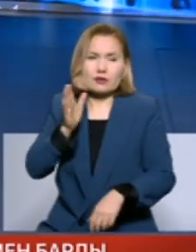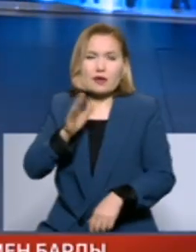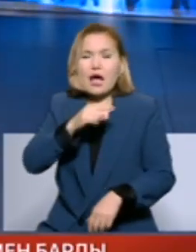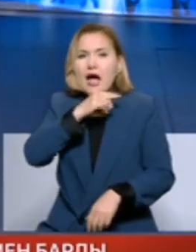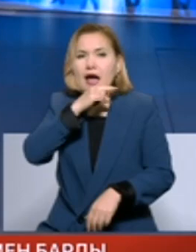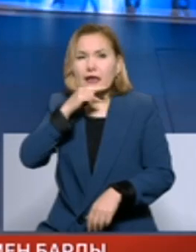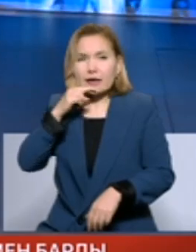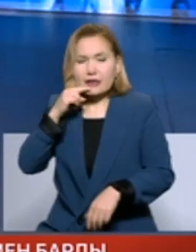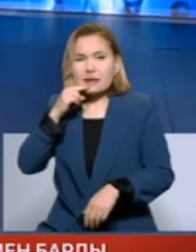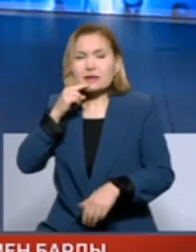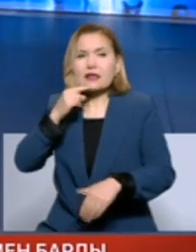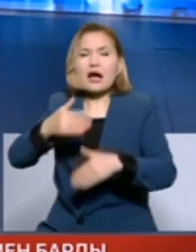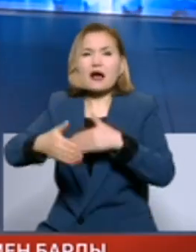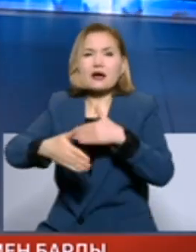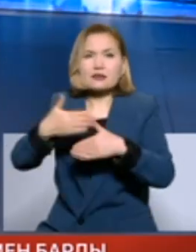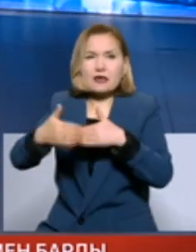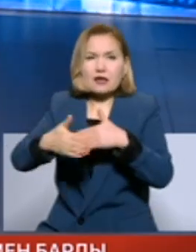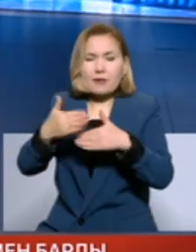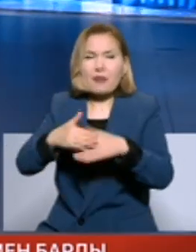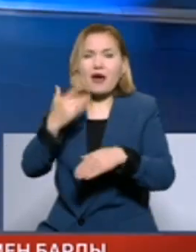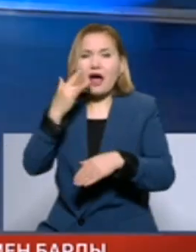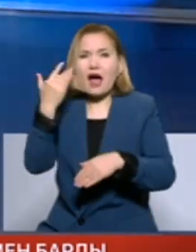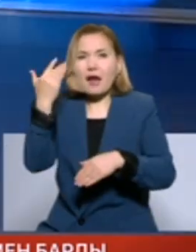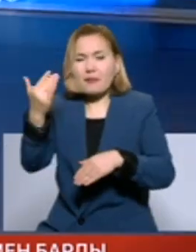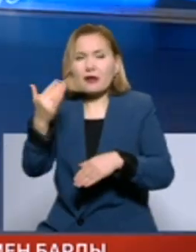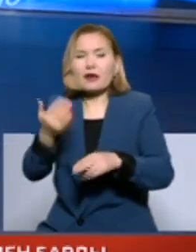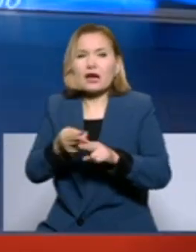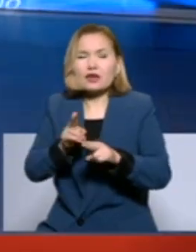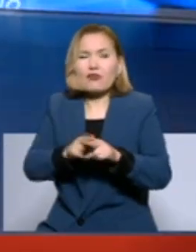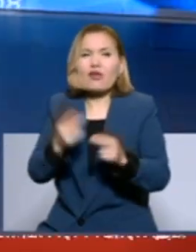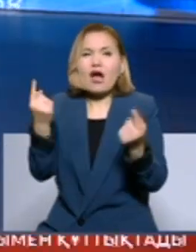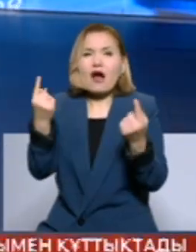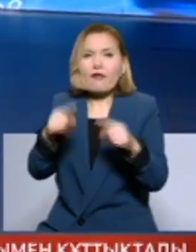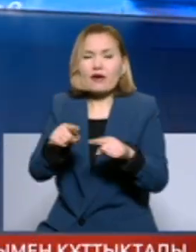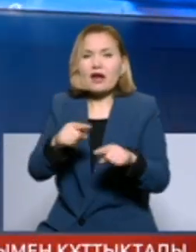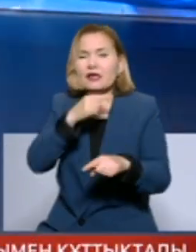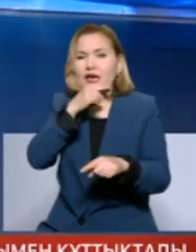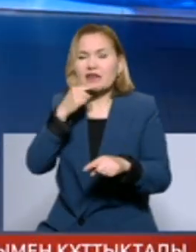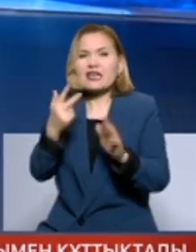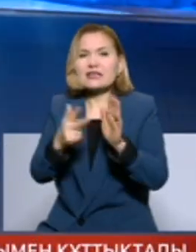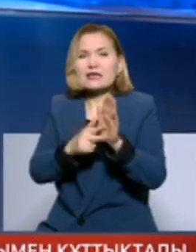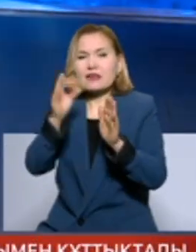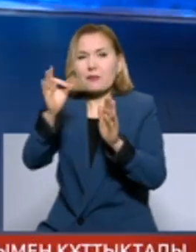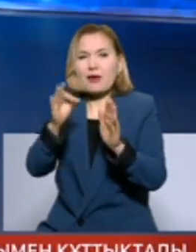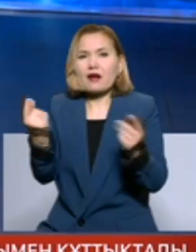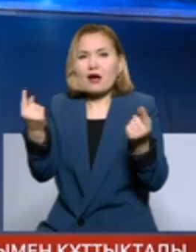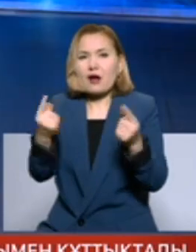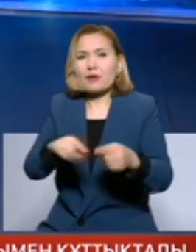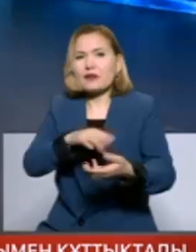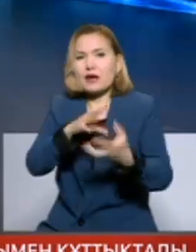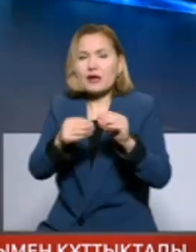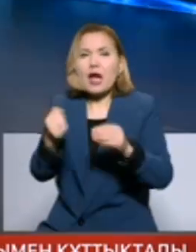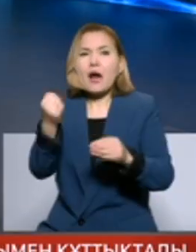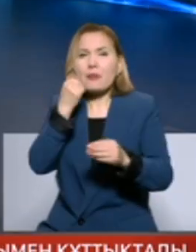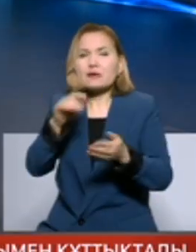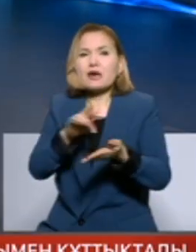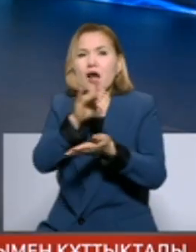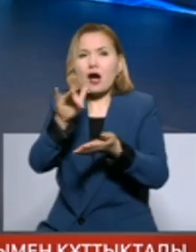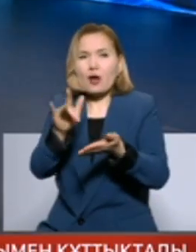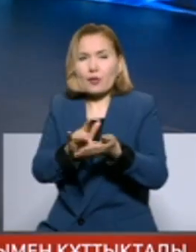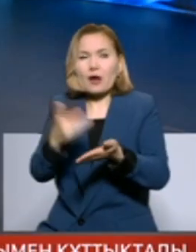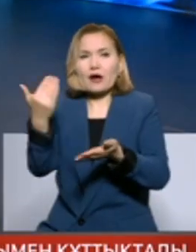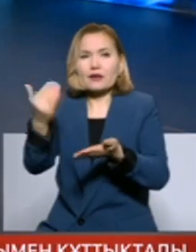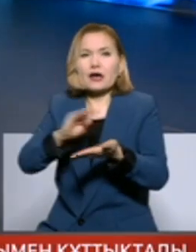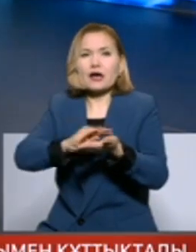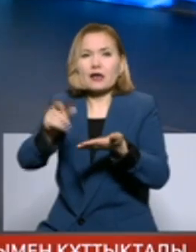Ресейге салынған санкция саны өсті. Салдарынан елде инфляция 8%-ға жуықтады. Бізбен тікелей байланысқа Мәскеудегі меншікті тілшіміз